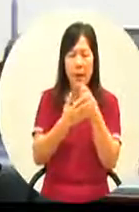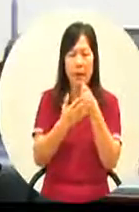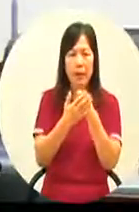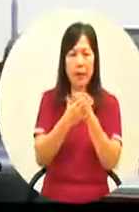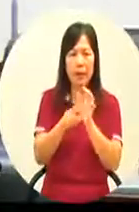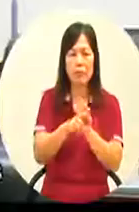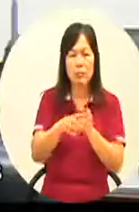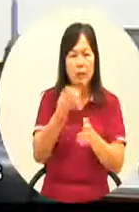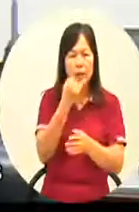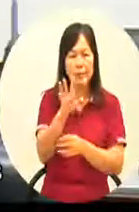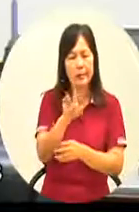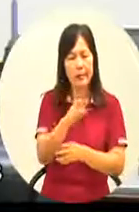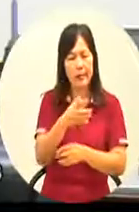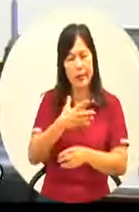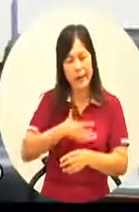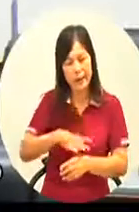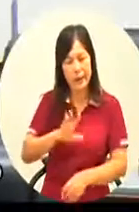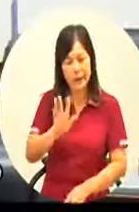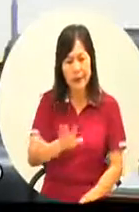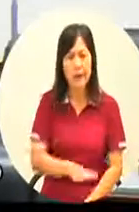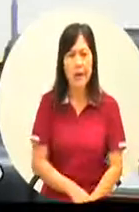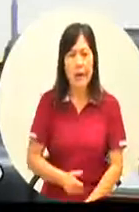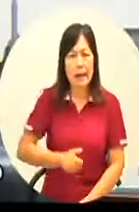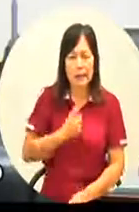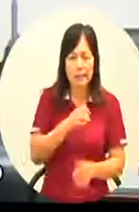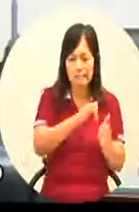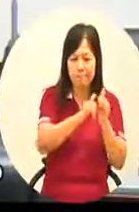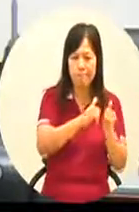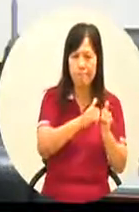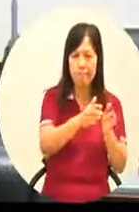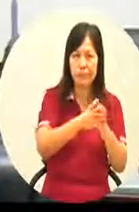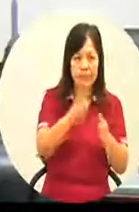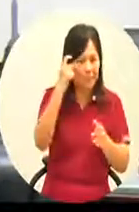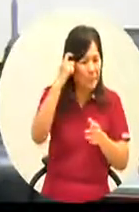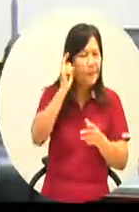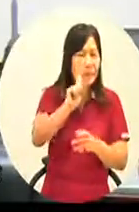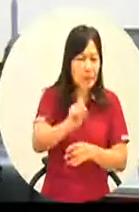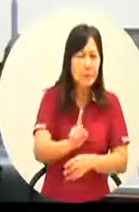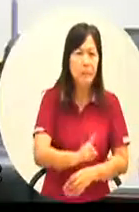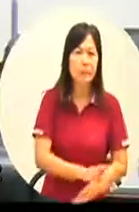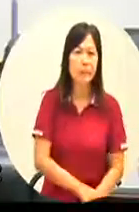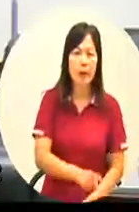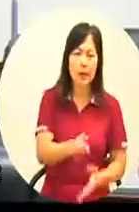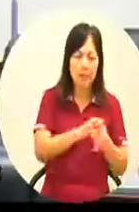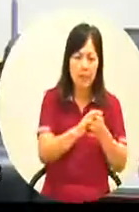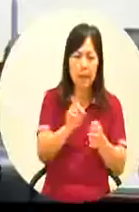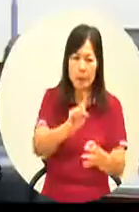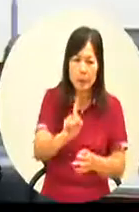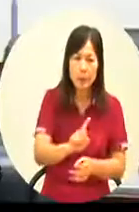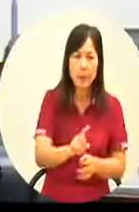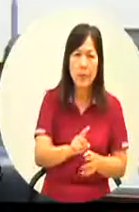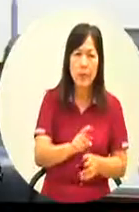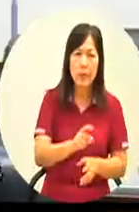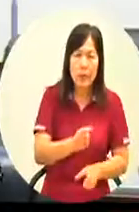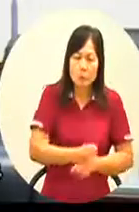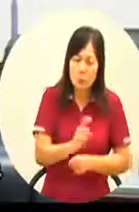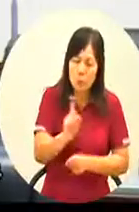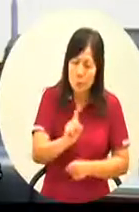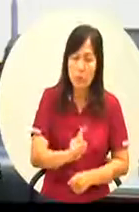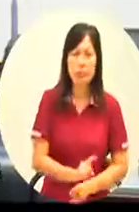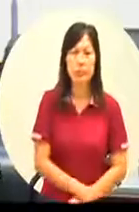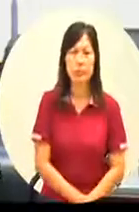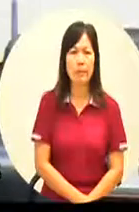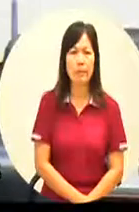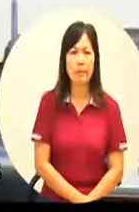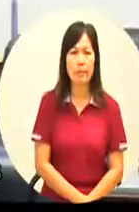过消极。真正的百姓在 care 的，他在关心的，他在注意的，是